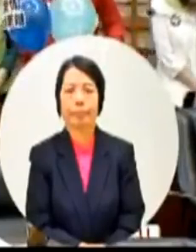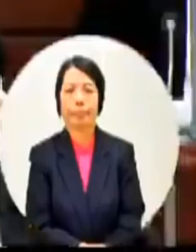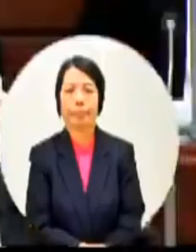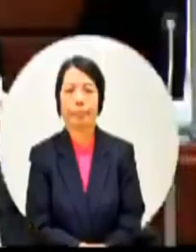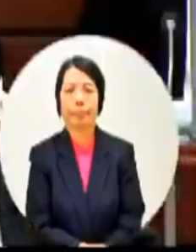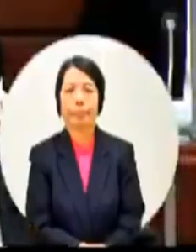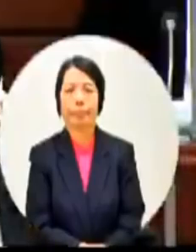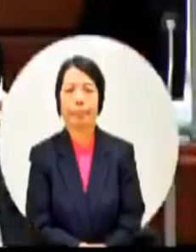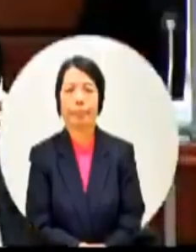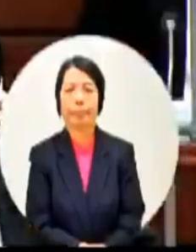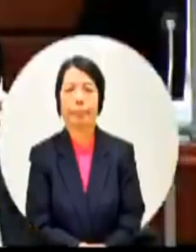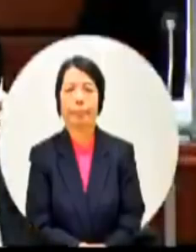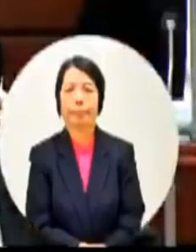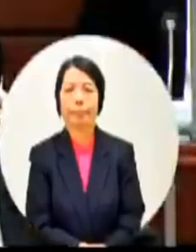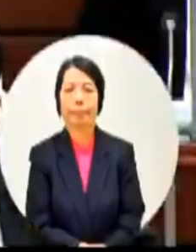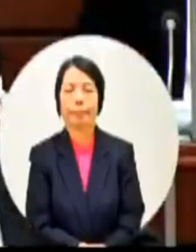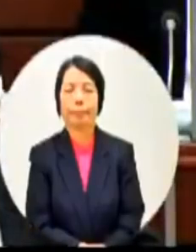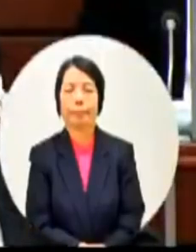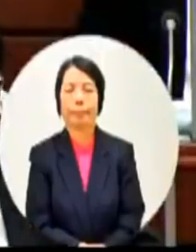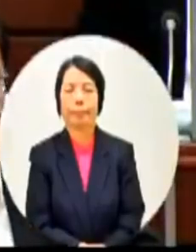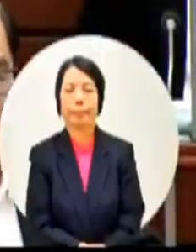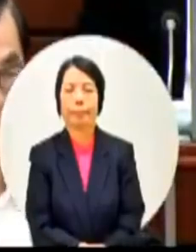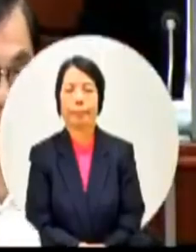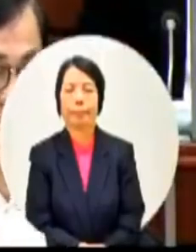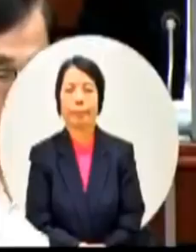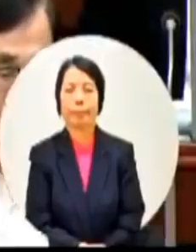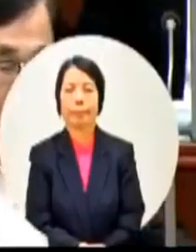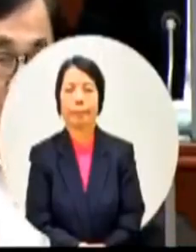民进党团的咨询，非常感谢。